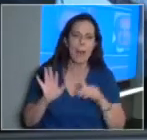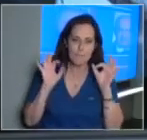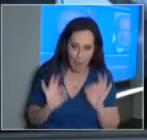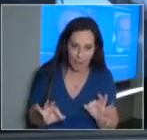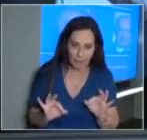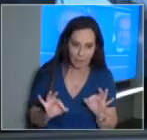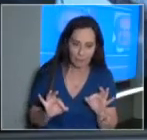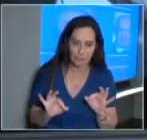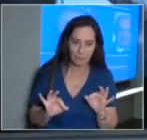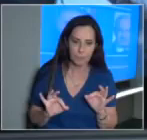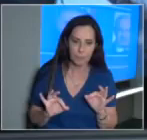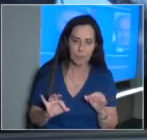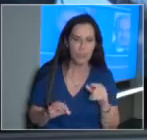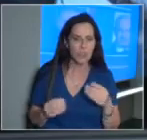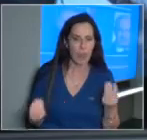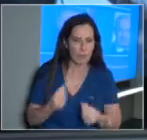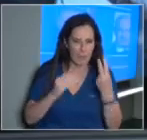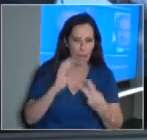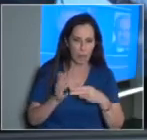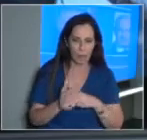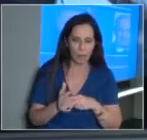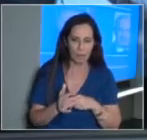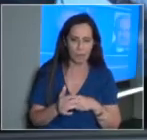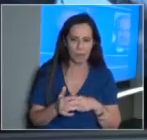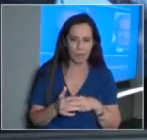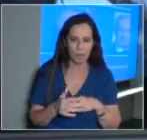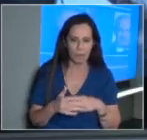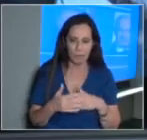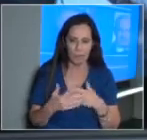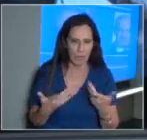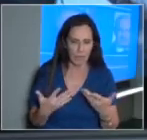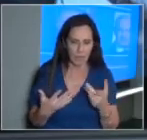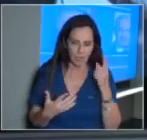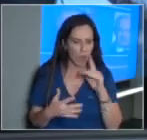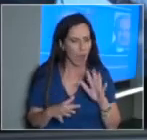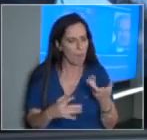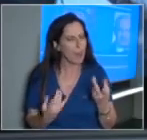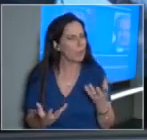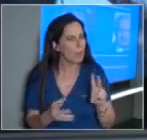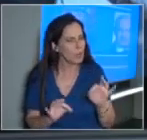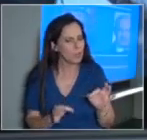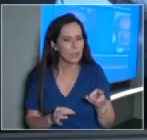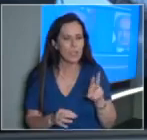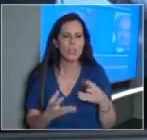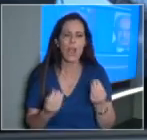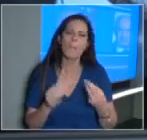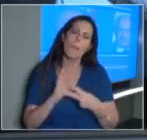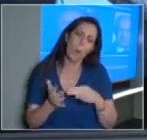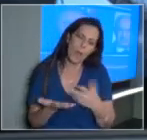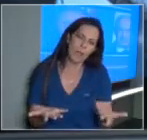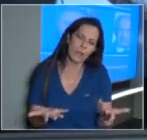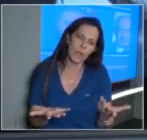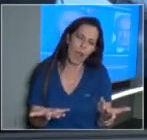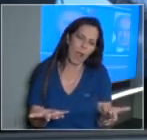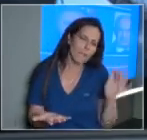בעולם שהפינפונג הפוליטי הזה, ועכשיו ביני לבינך, אין בו הרבה מאוד אמת. בסדר? אז מה יש? ויכוחים, יש בו כנראה הרבה פוליטיקה